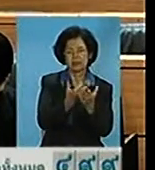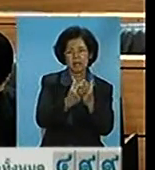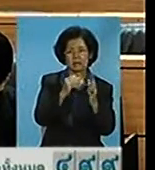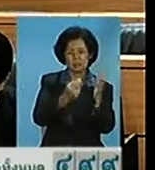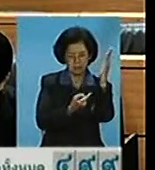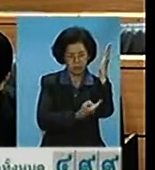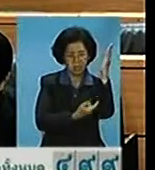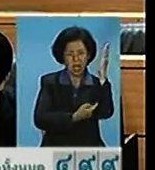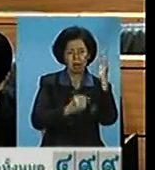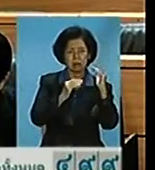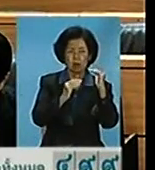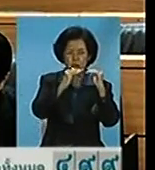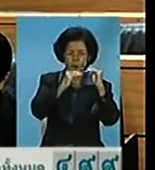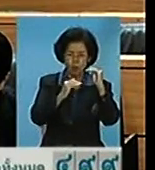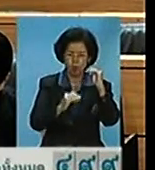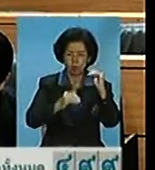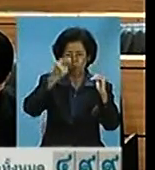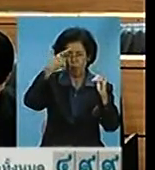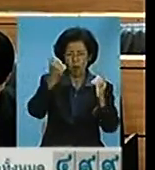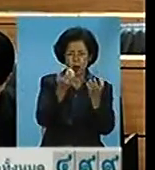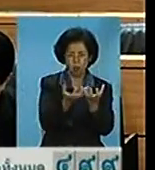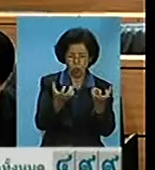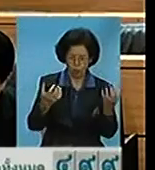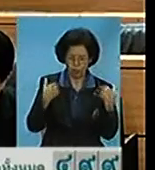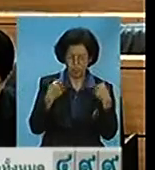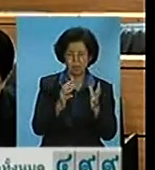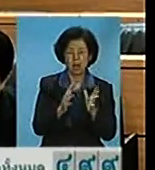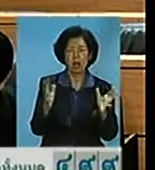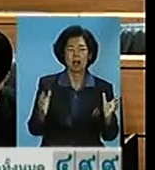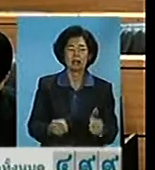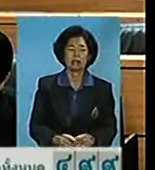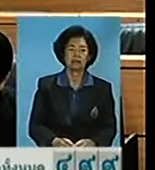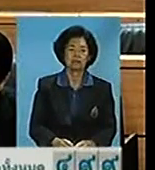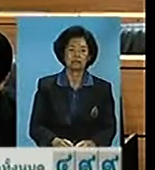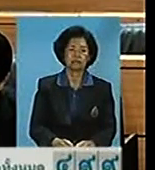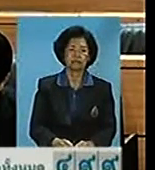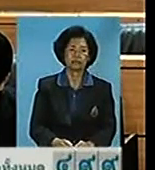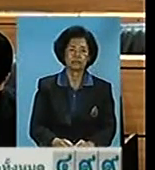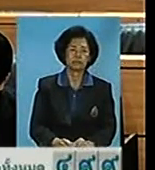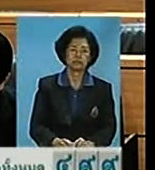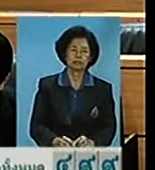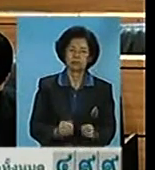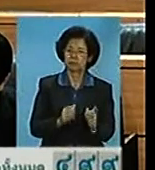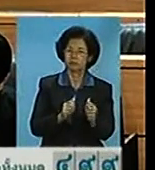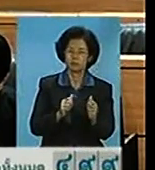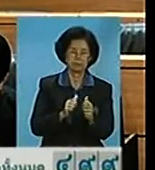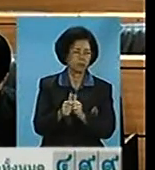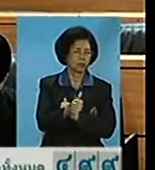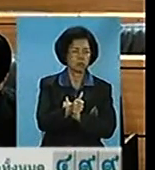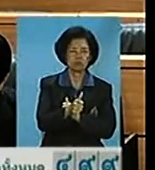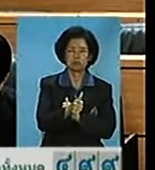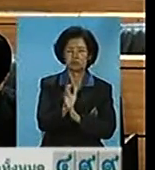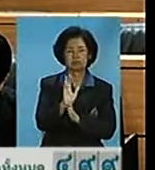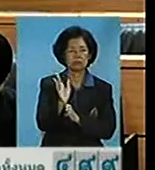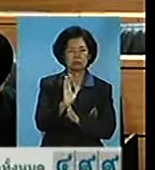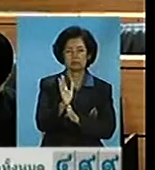ผลิตมันมีมากขึ้นท่านประธานครับไม่ผ่านกฎหมายฉบับนี้เพราะว่ามีการยุบสภา